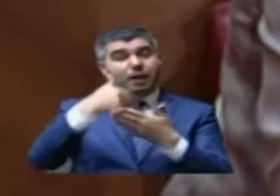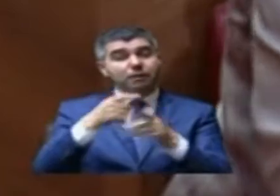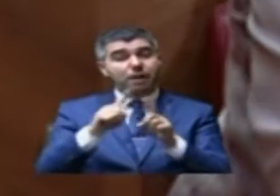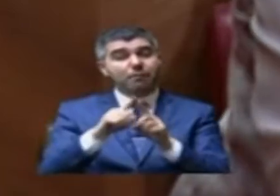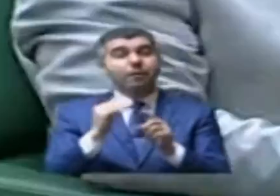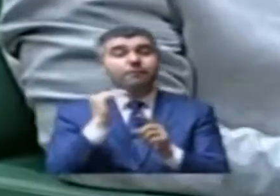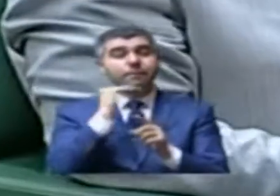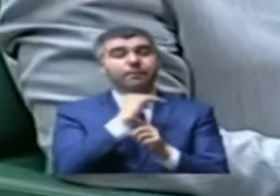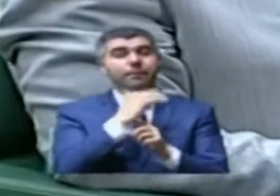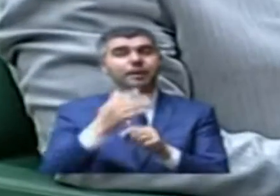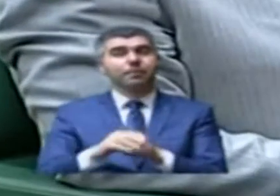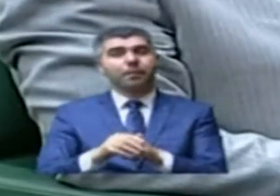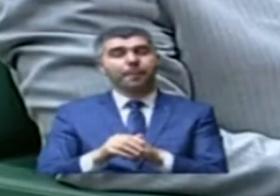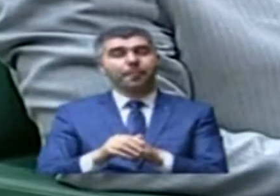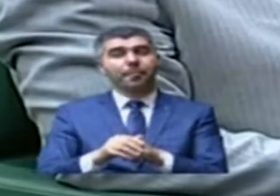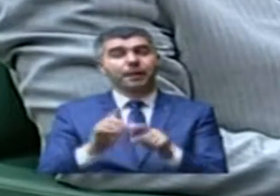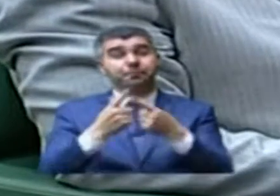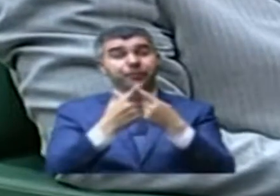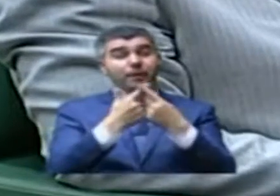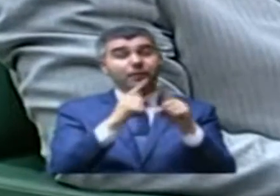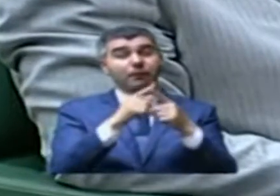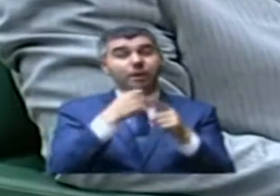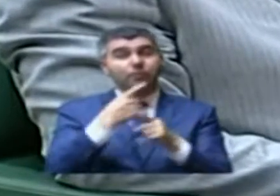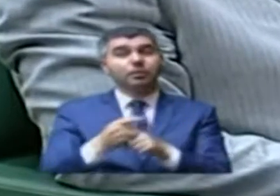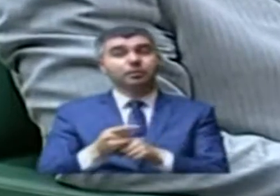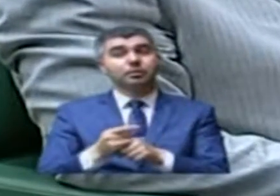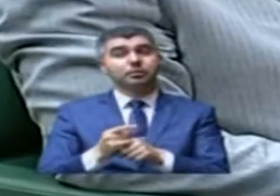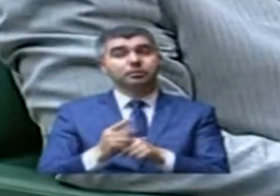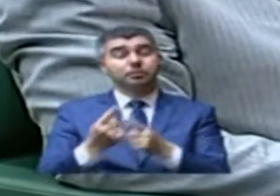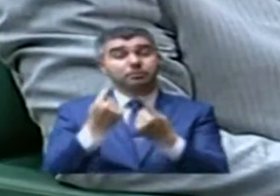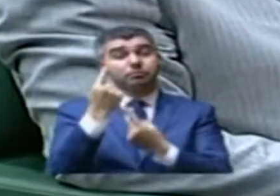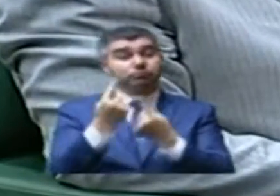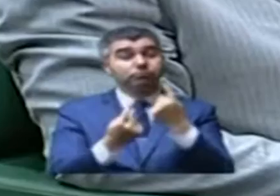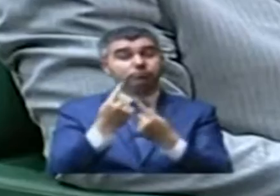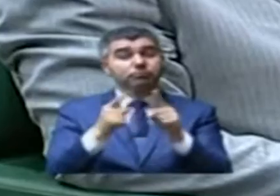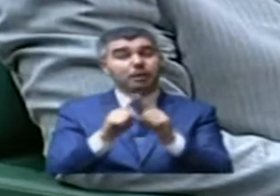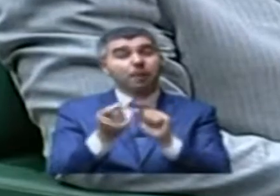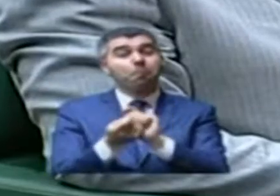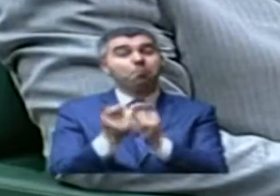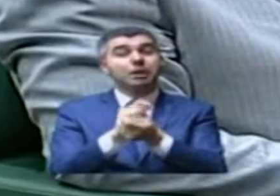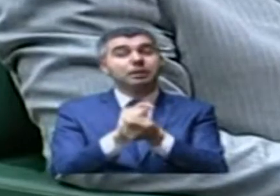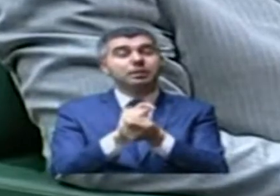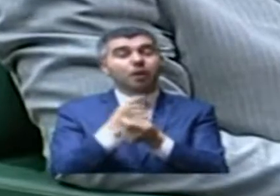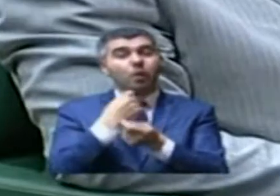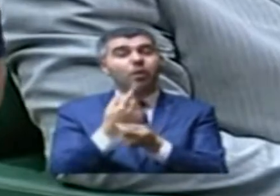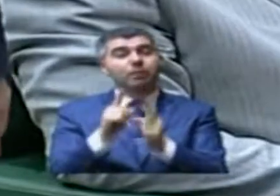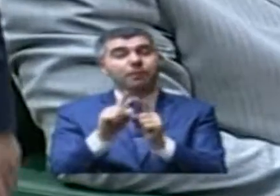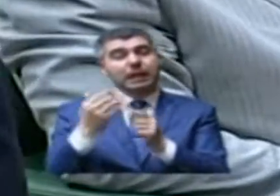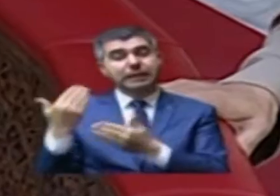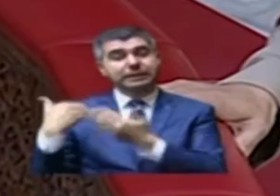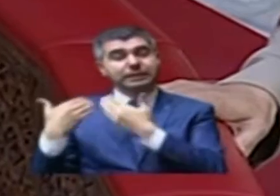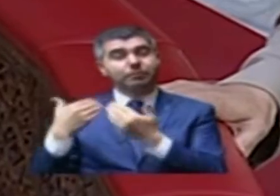سريعة، وبدأت تنقلب الهرم السكاني من قاعدة شابة